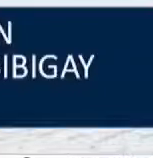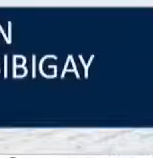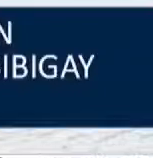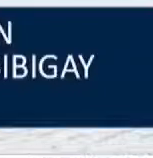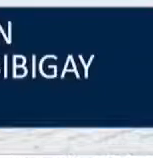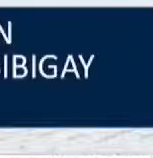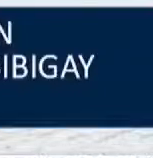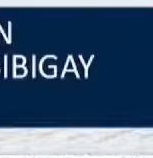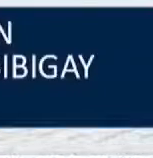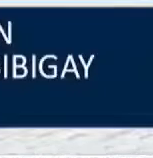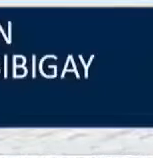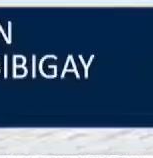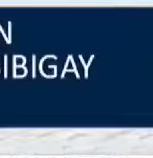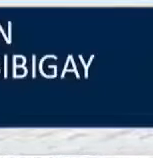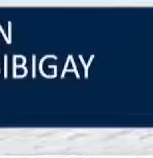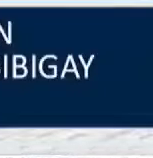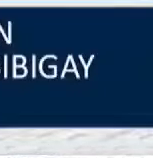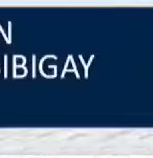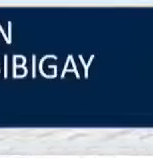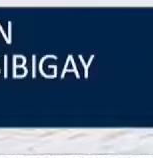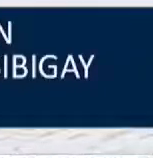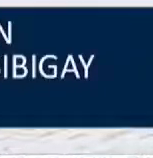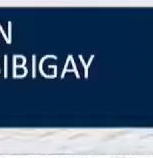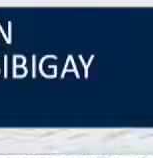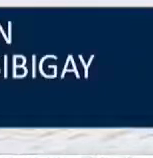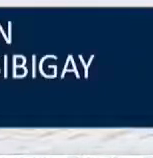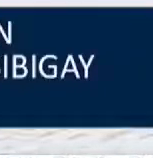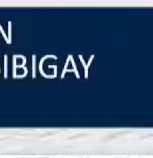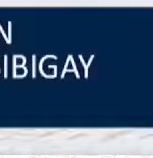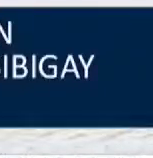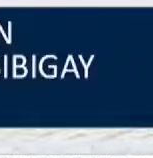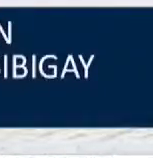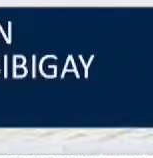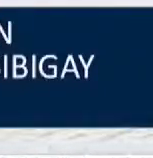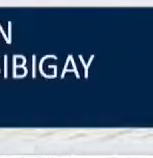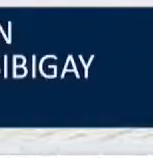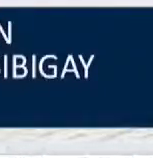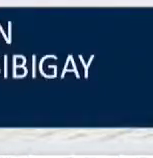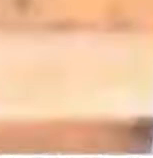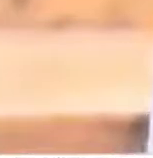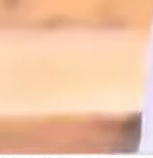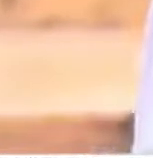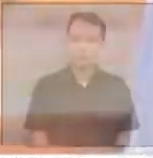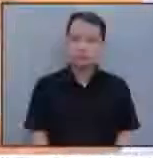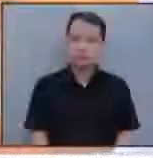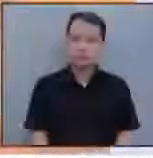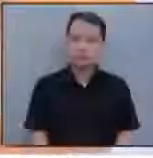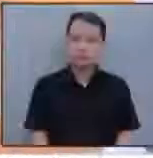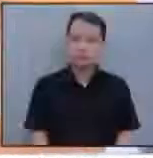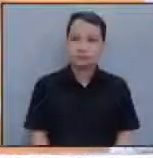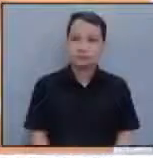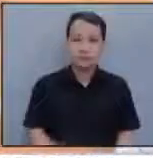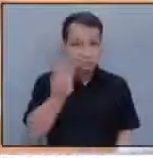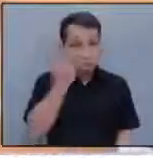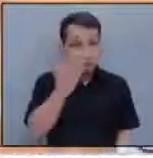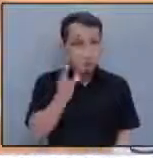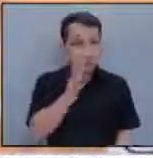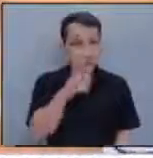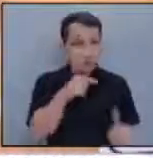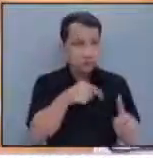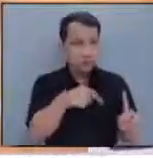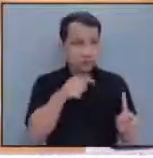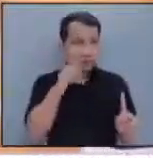o kaning sa atong West Philippine Sea nga dili gyud ni hatag bisag usa ka dangaw lang gyud. Si Nanay Norma kasabay